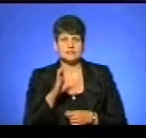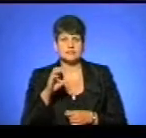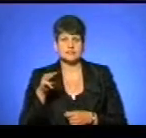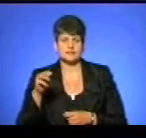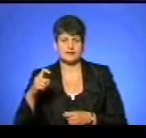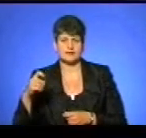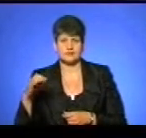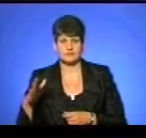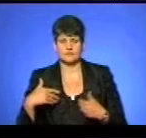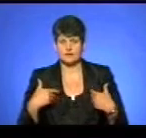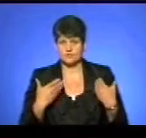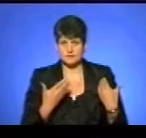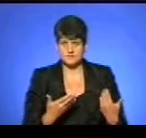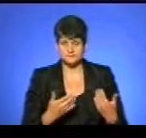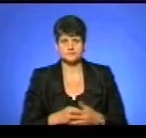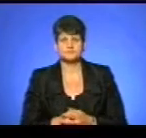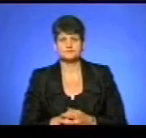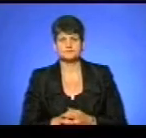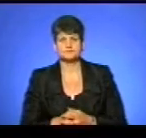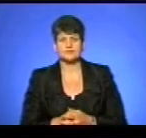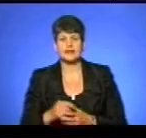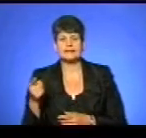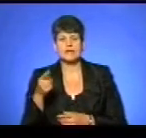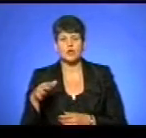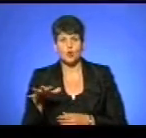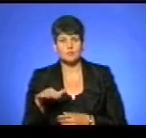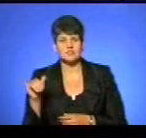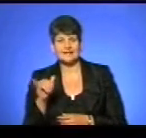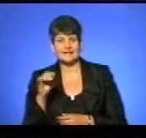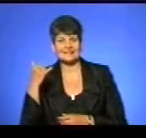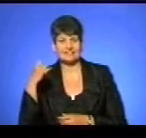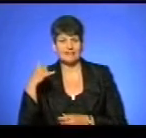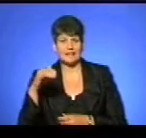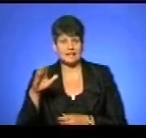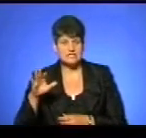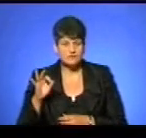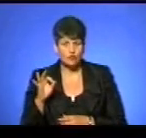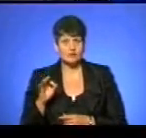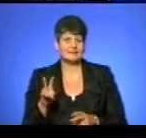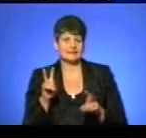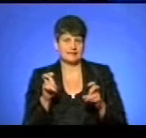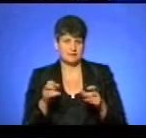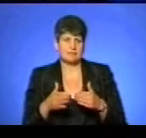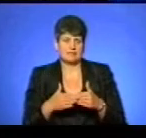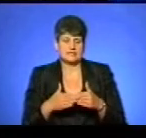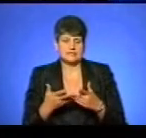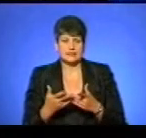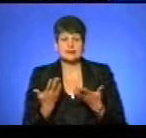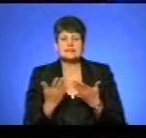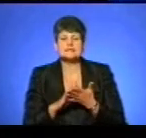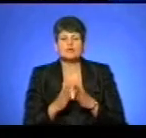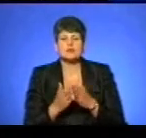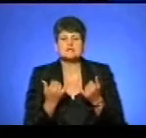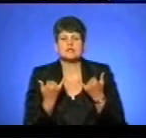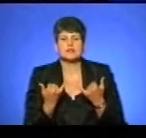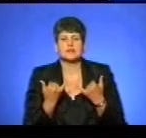вас, пане Володимире. Ну, Тернопільщина і тваринництво – теми дуже близькі. Яка ситуація нині